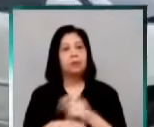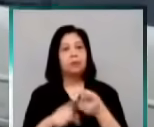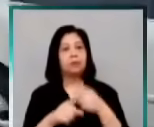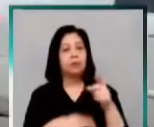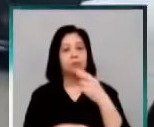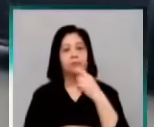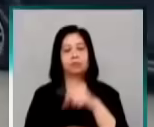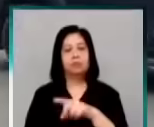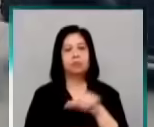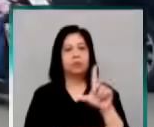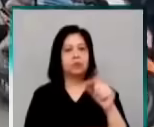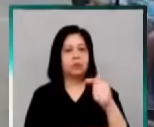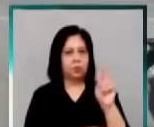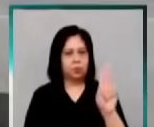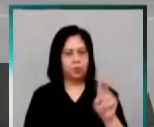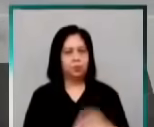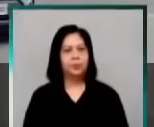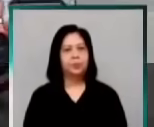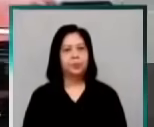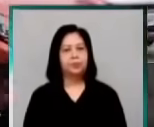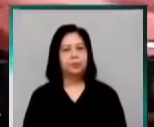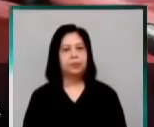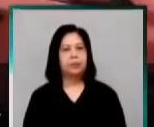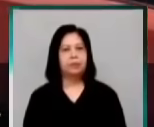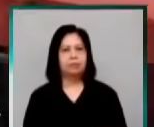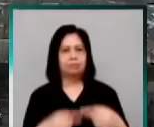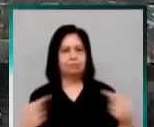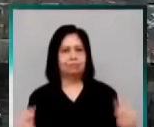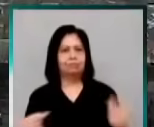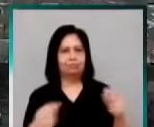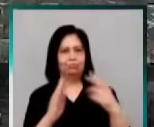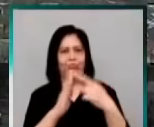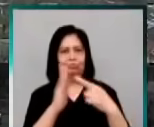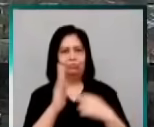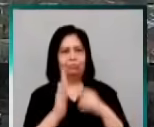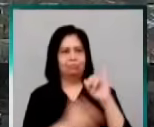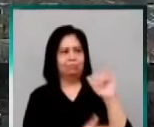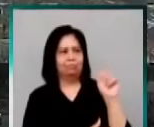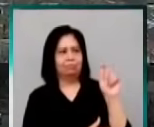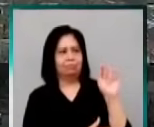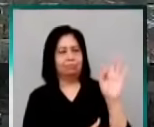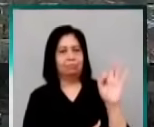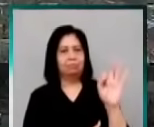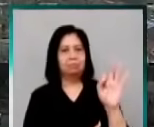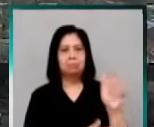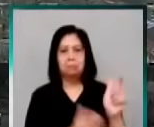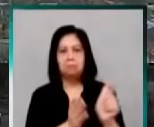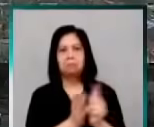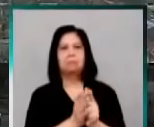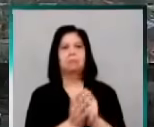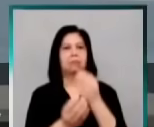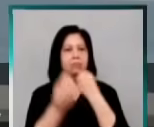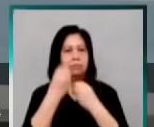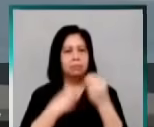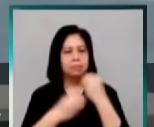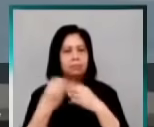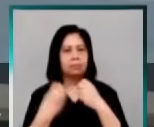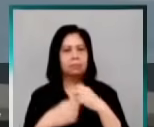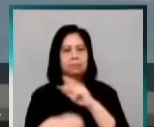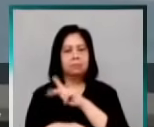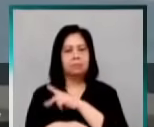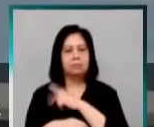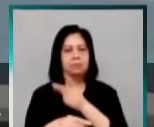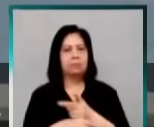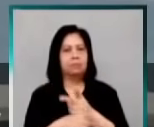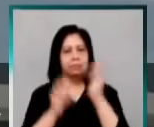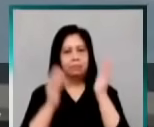lokal na pamahalaan. Paliwas ito sa panuntunan ng IATF na bawal ang dine-in at personal care services sa